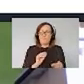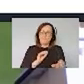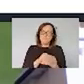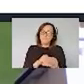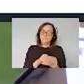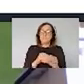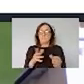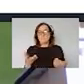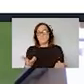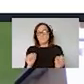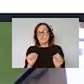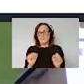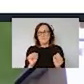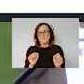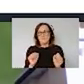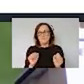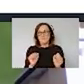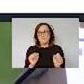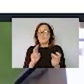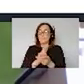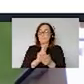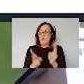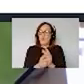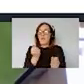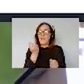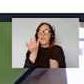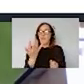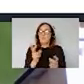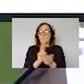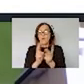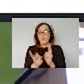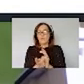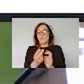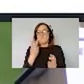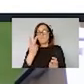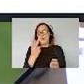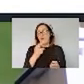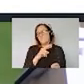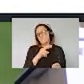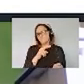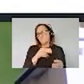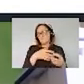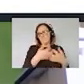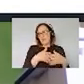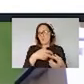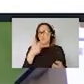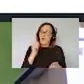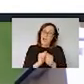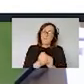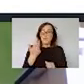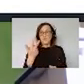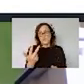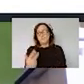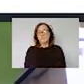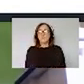w, no właśnie, w spotkaniach, w kilku spotkaniach, to znaczy pokażę dwa narzędzia, zobaczymy, czy się zmieścimy trzy, żeby